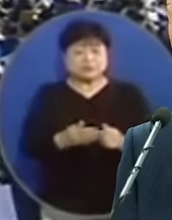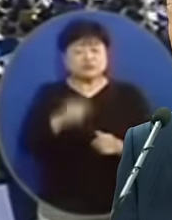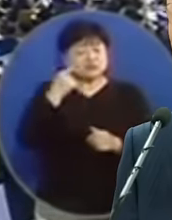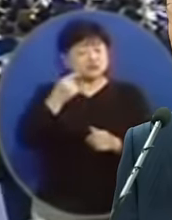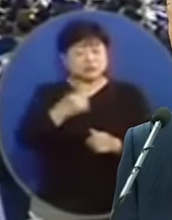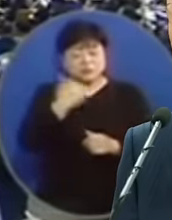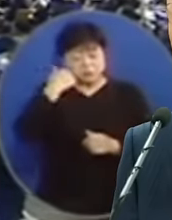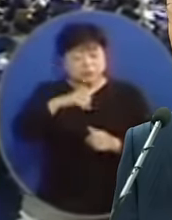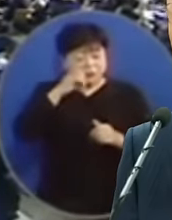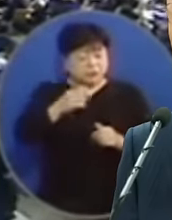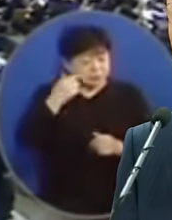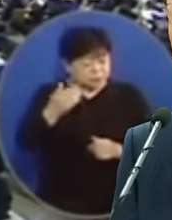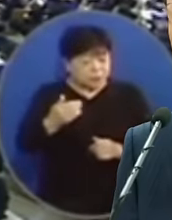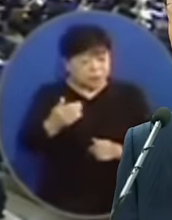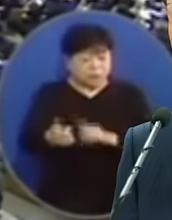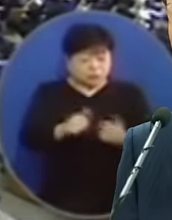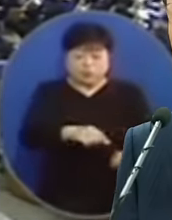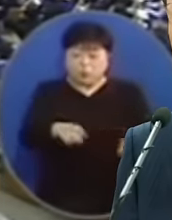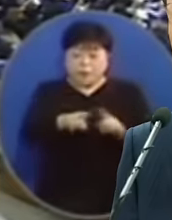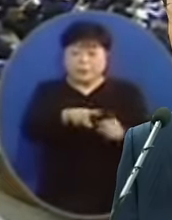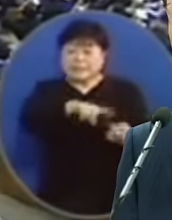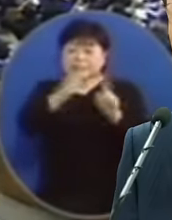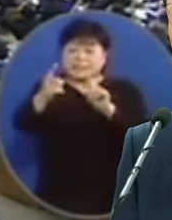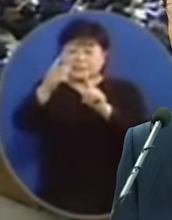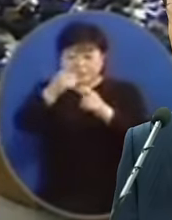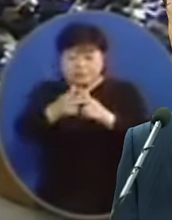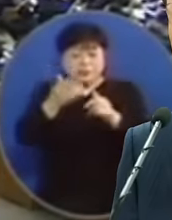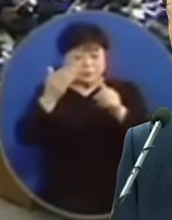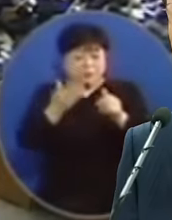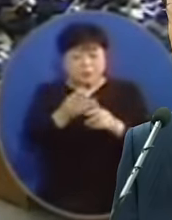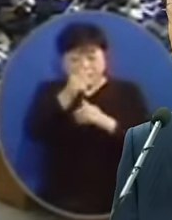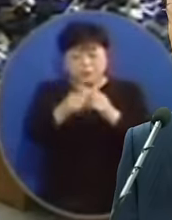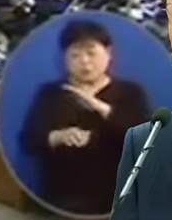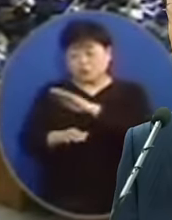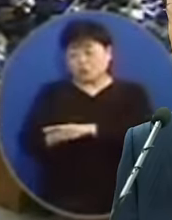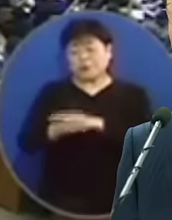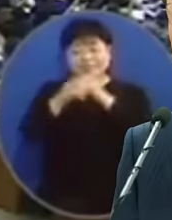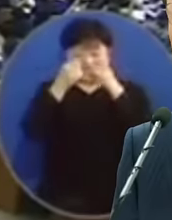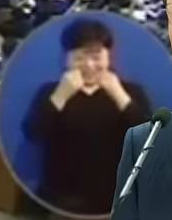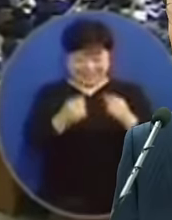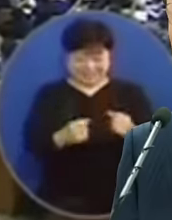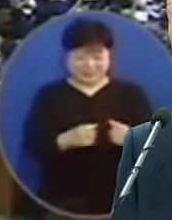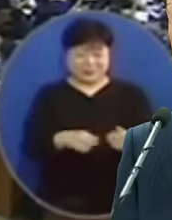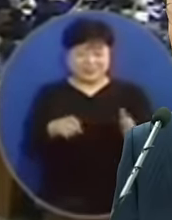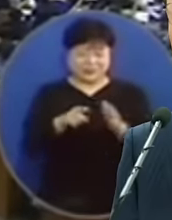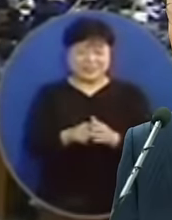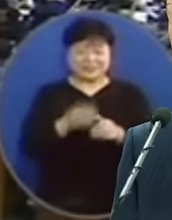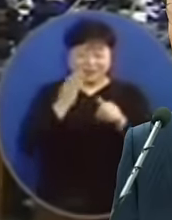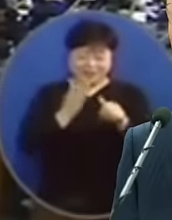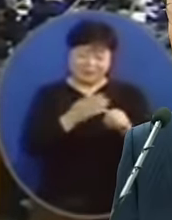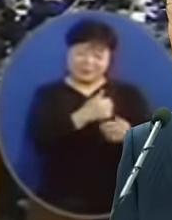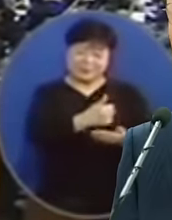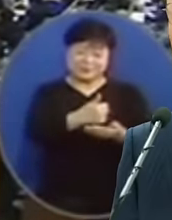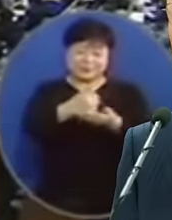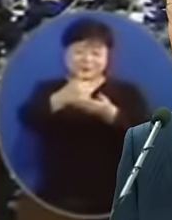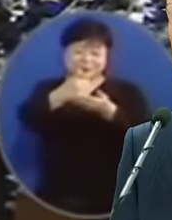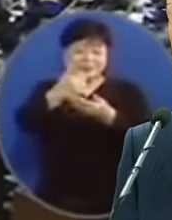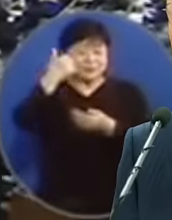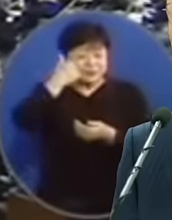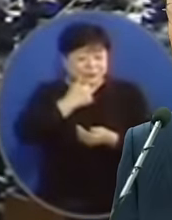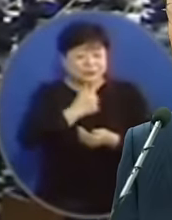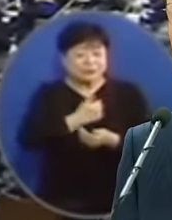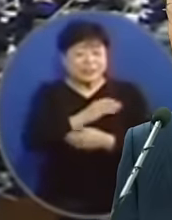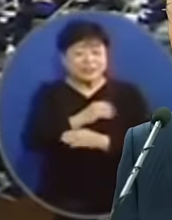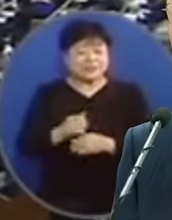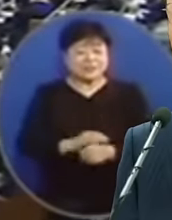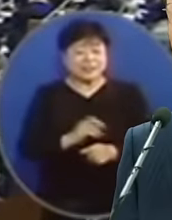정죄하리요? 죽으실 뿐 아니라 다시 살아나시는 그리스도 예수시니 그런 하나님 우편에 계신 자요 우리를 위하여 강구하시는 자신이라. 누가 우리를